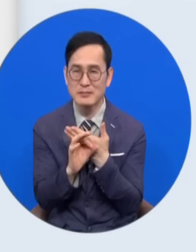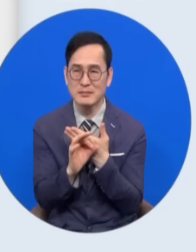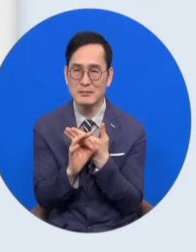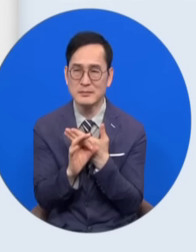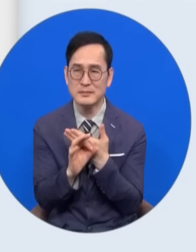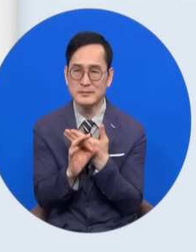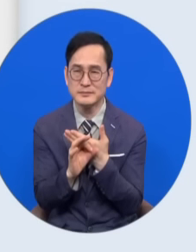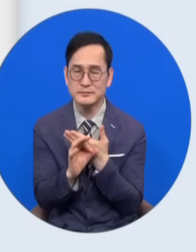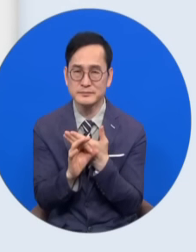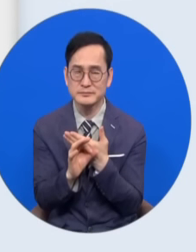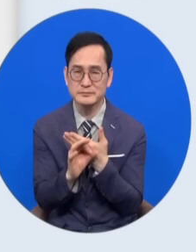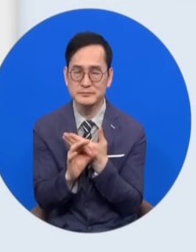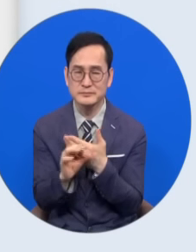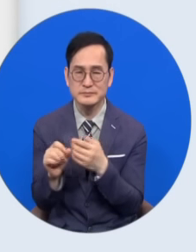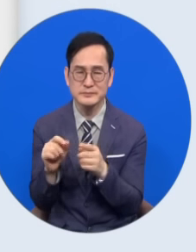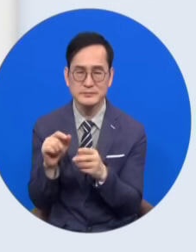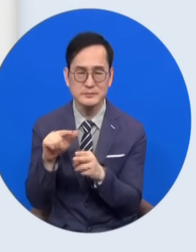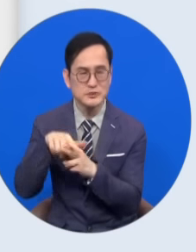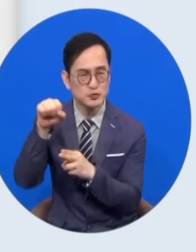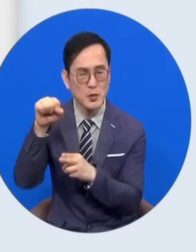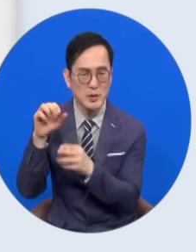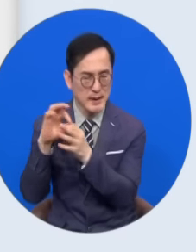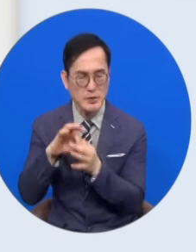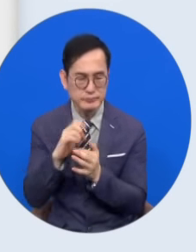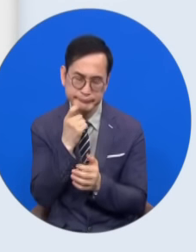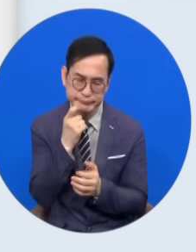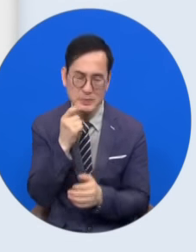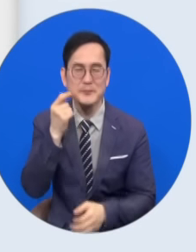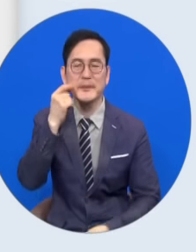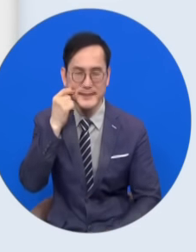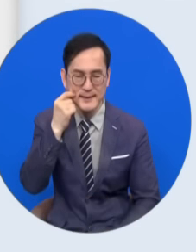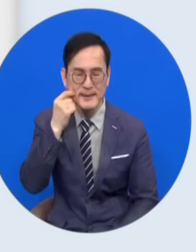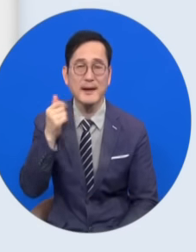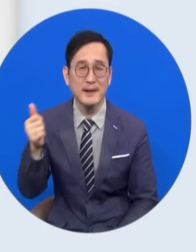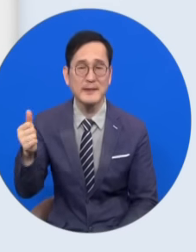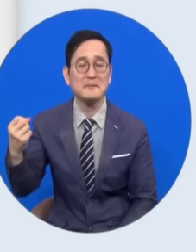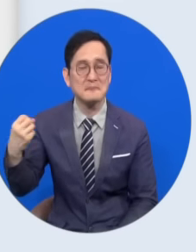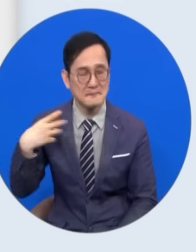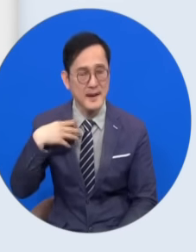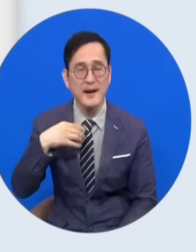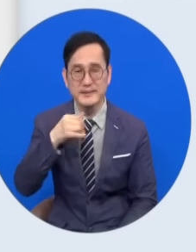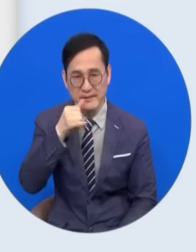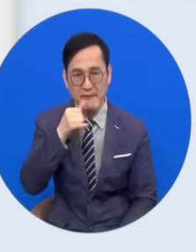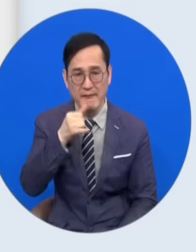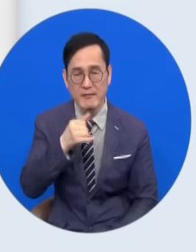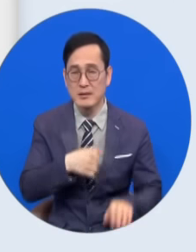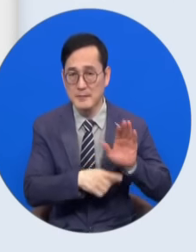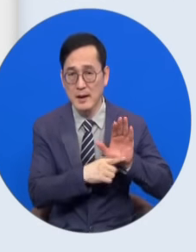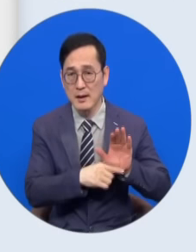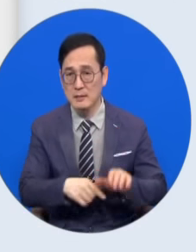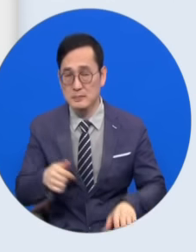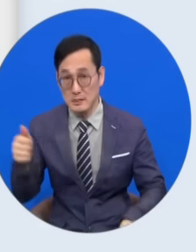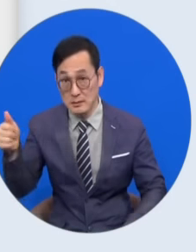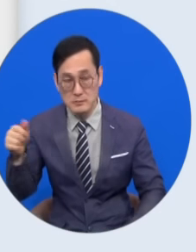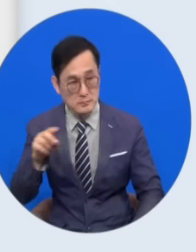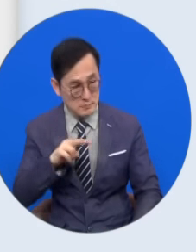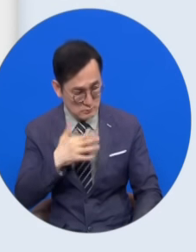알고 있다라고 발언을 했다라는 뉴욕타임스의 보도도 있었는데 에서 사실무근이라고 부인하고 있는